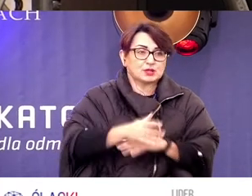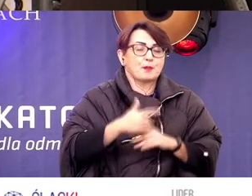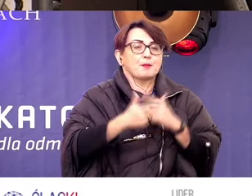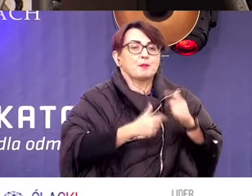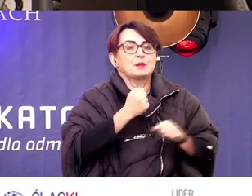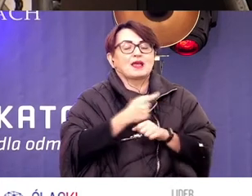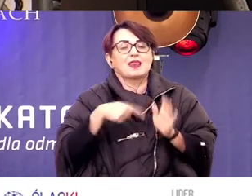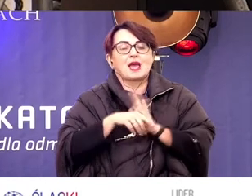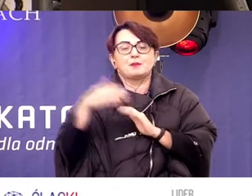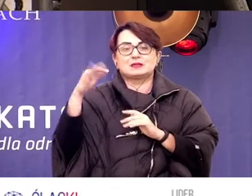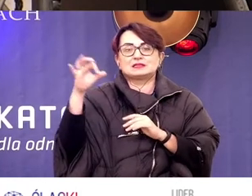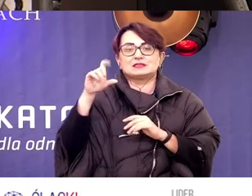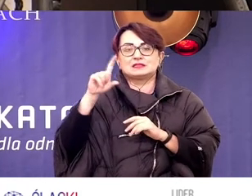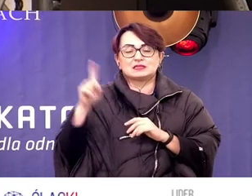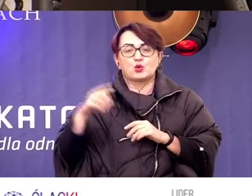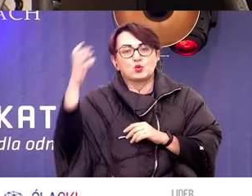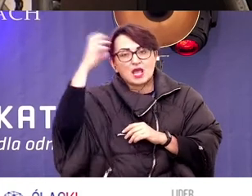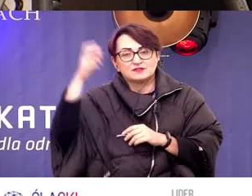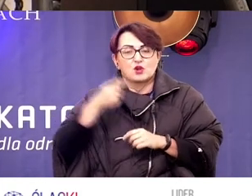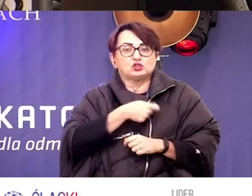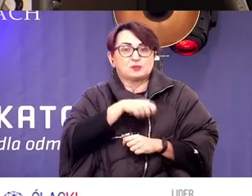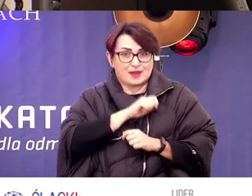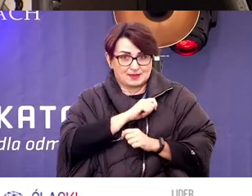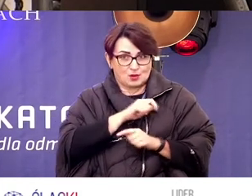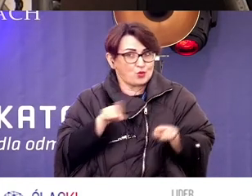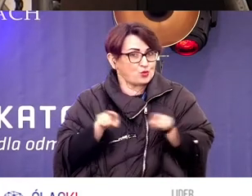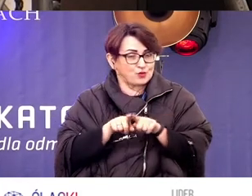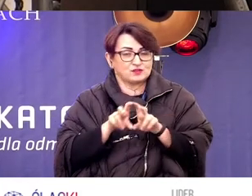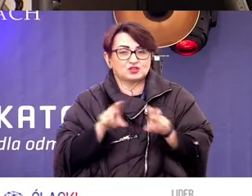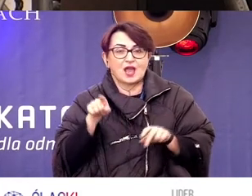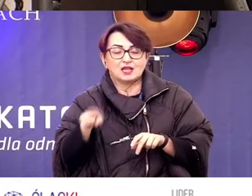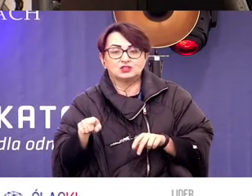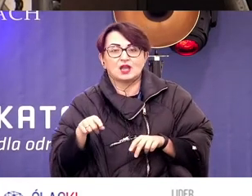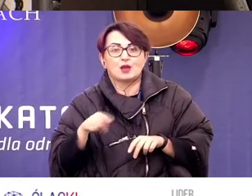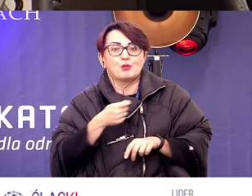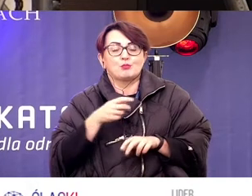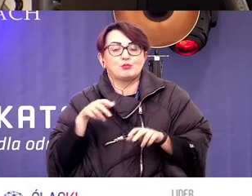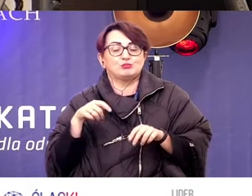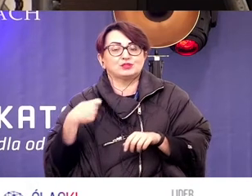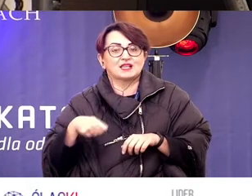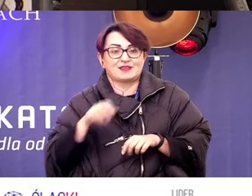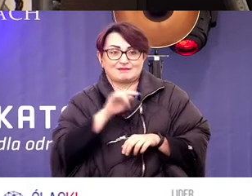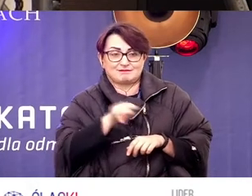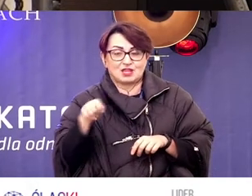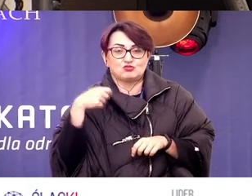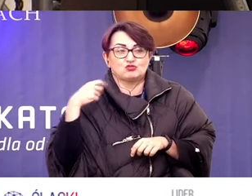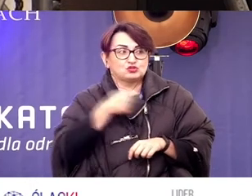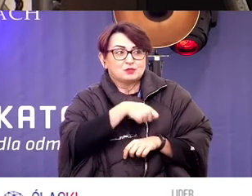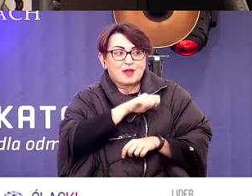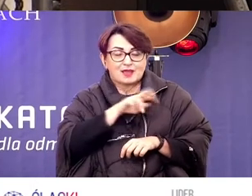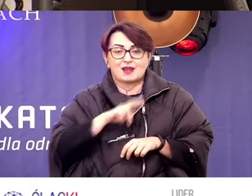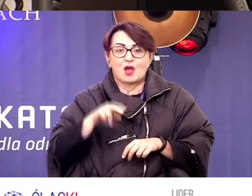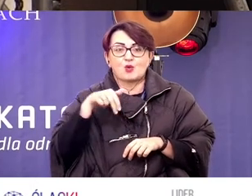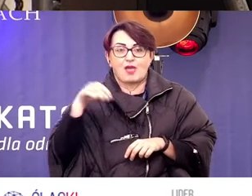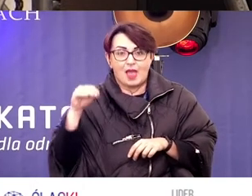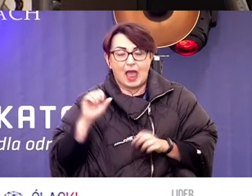dla MSZ-u Królestwa Hiszpanii, również podczas prezydencji, tym razem hiszpańskiej, w Radzie Unii Europejskiej, żeby